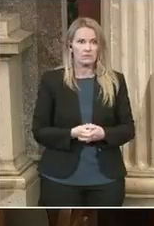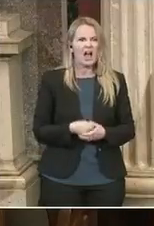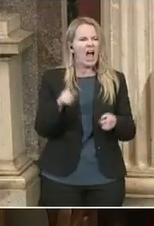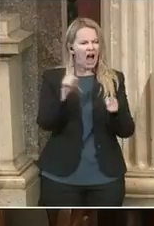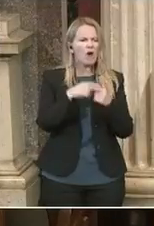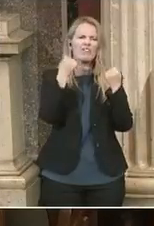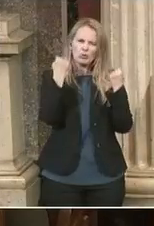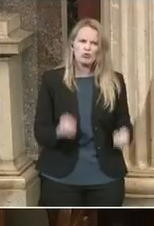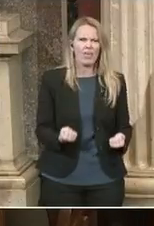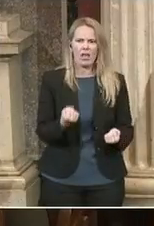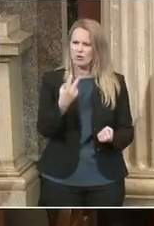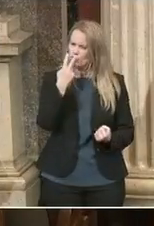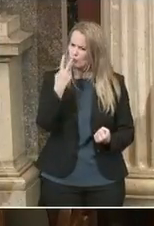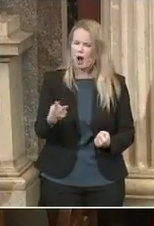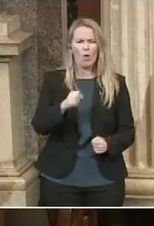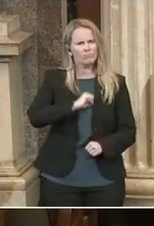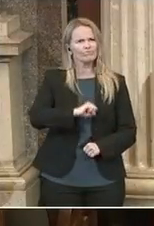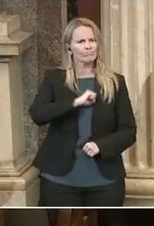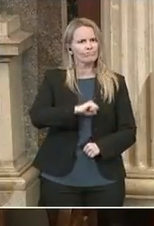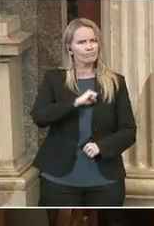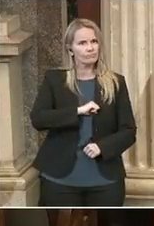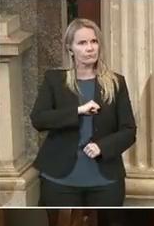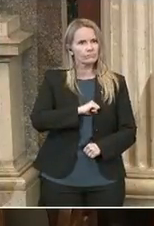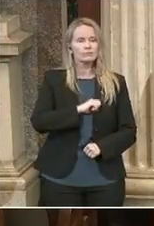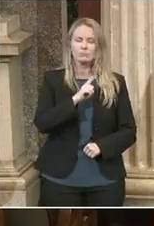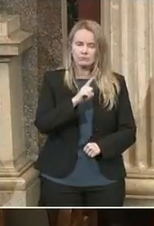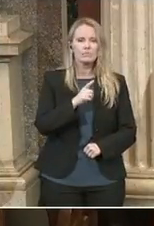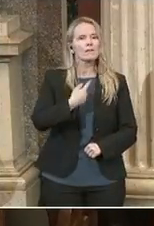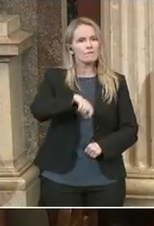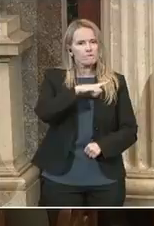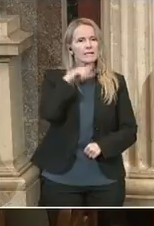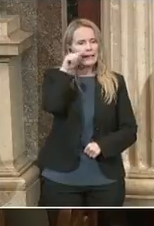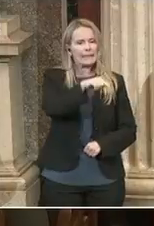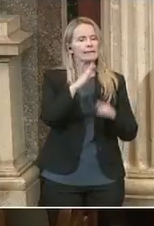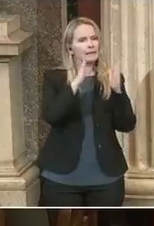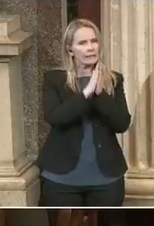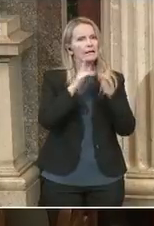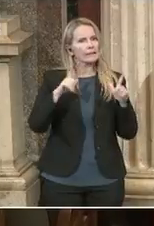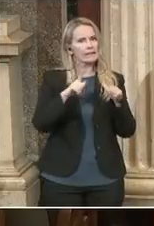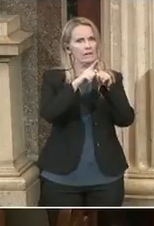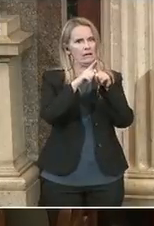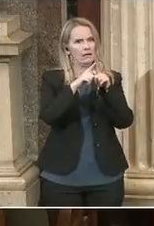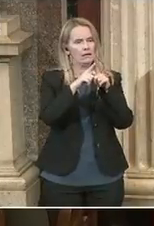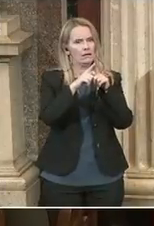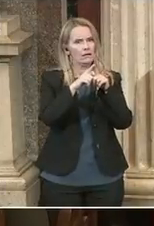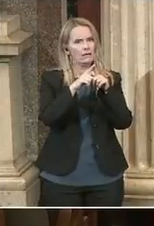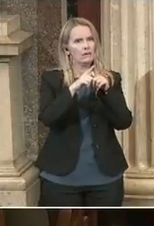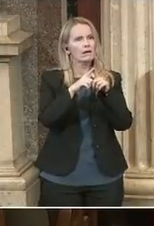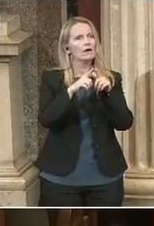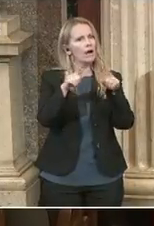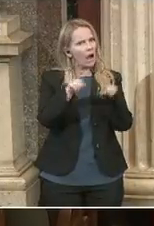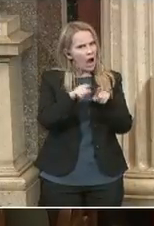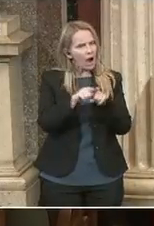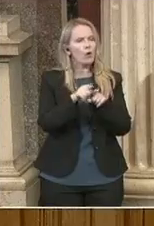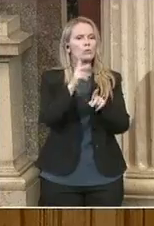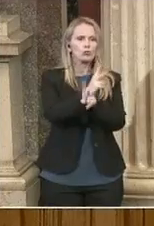fällt hinzuschauen wir haben in der Kirche wie auch im